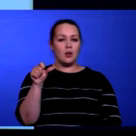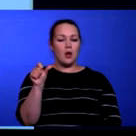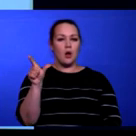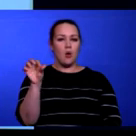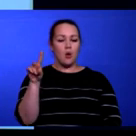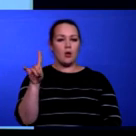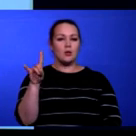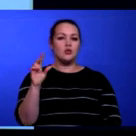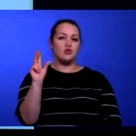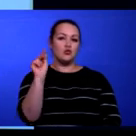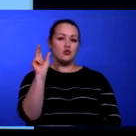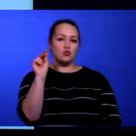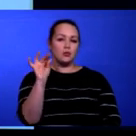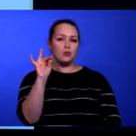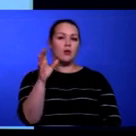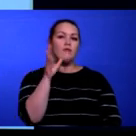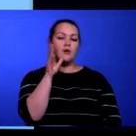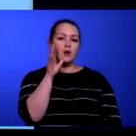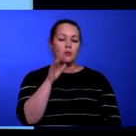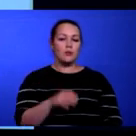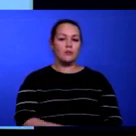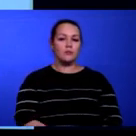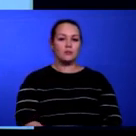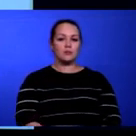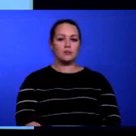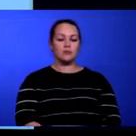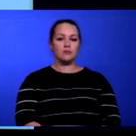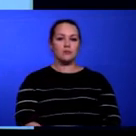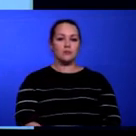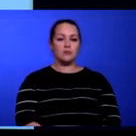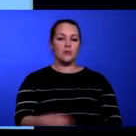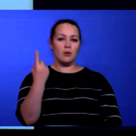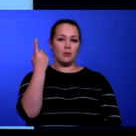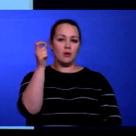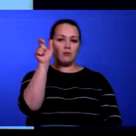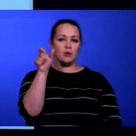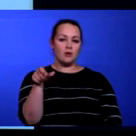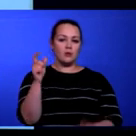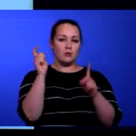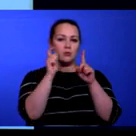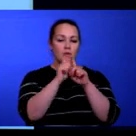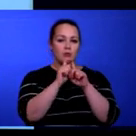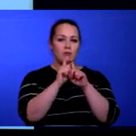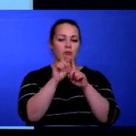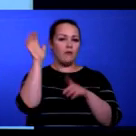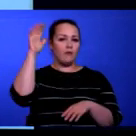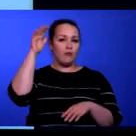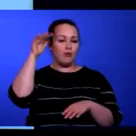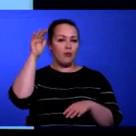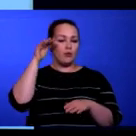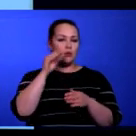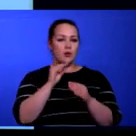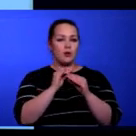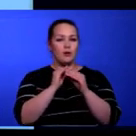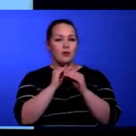число и время глаголов первый ряд слов водную гладь яркое